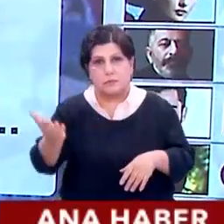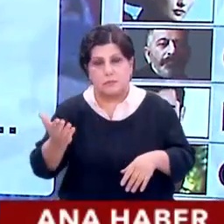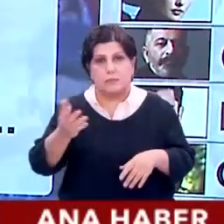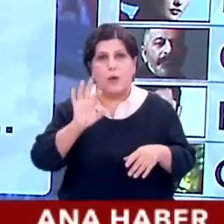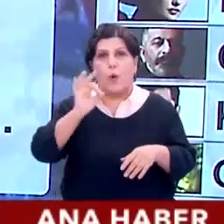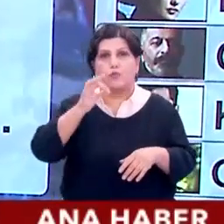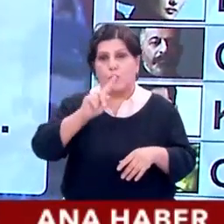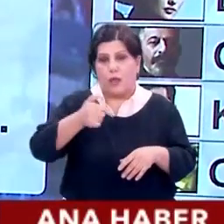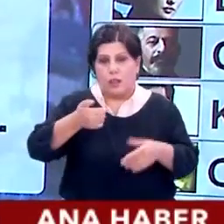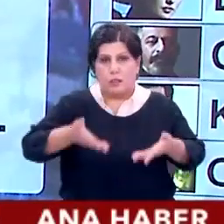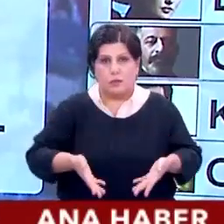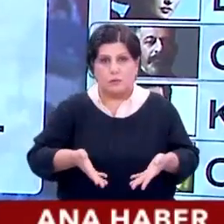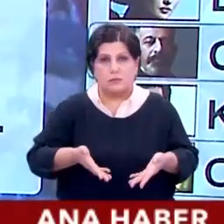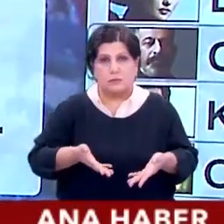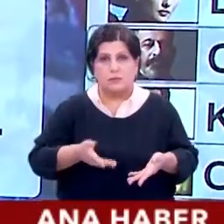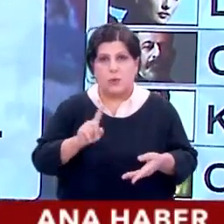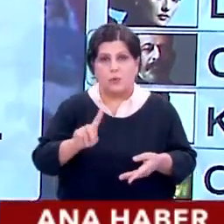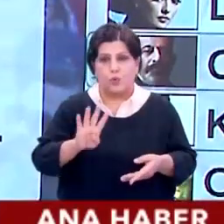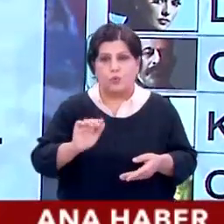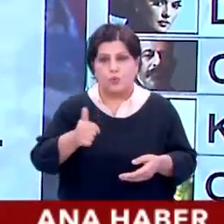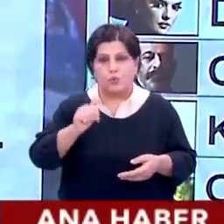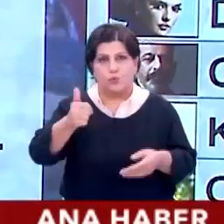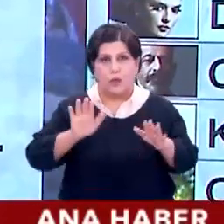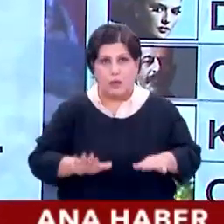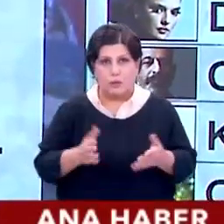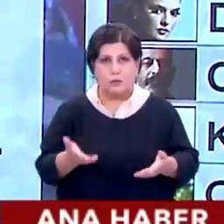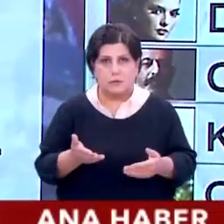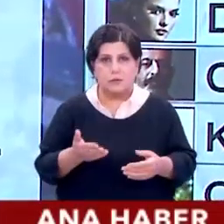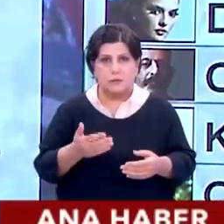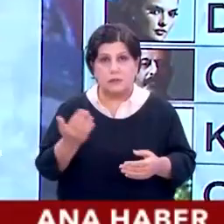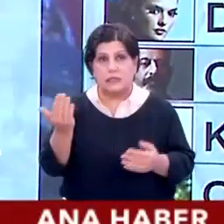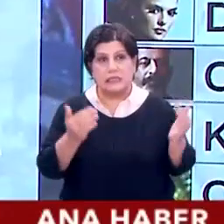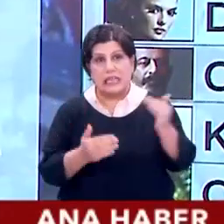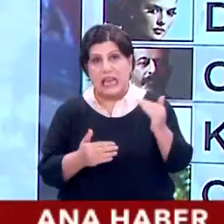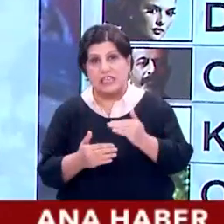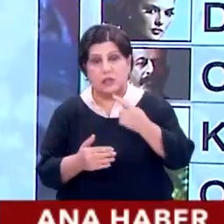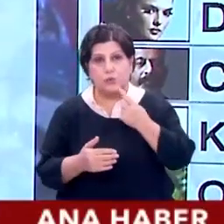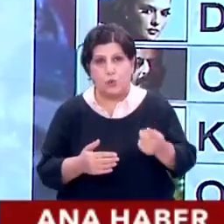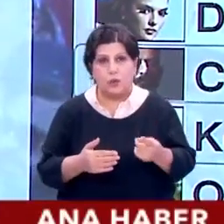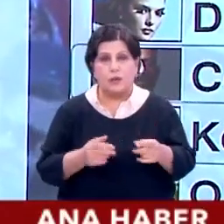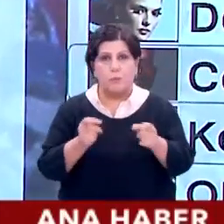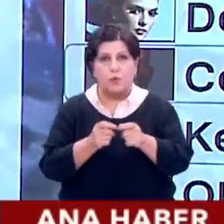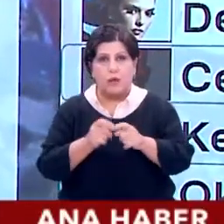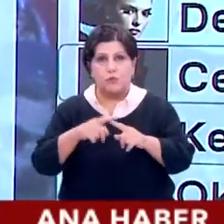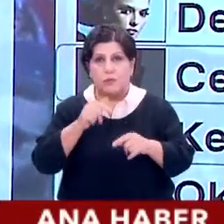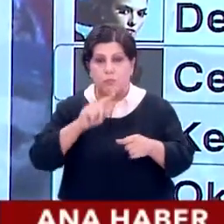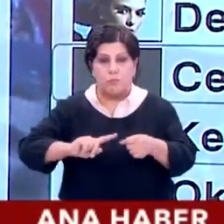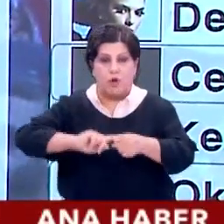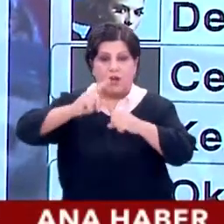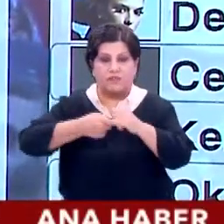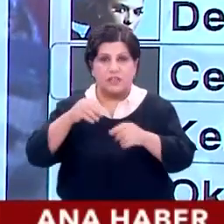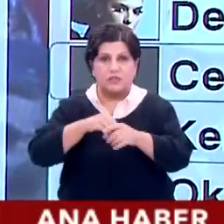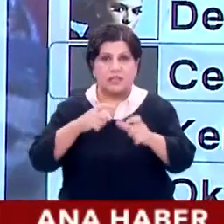16'sındayız işte kabaca 14 gün falan var geleceği söyleniyor Bülent Turan Bey de bu hafta içinde